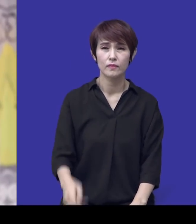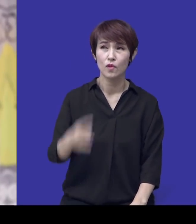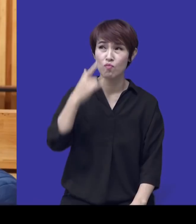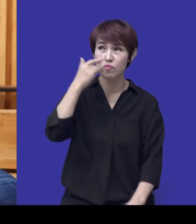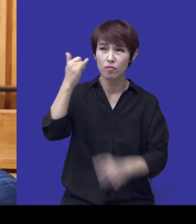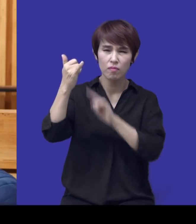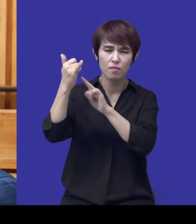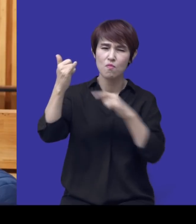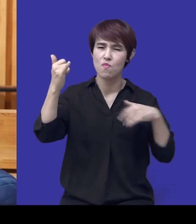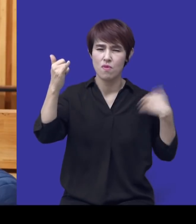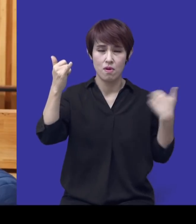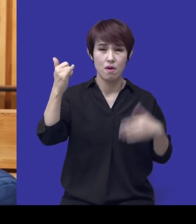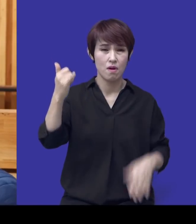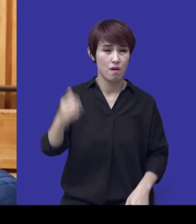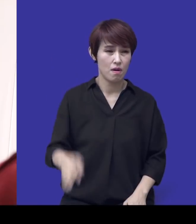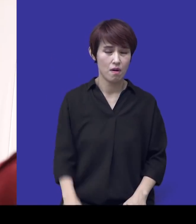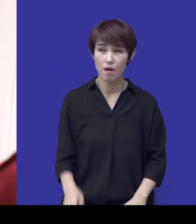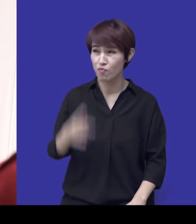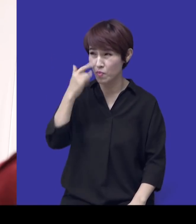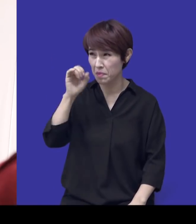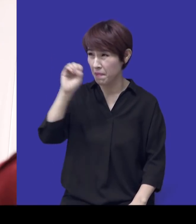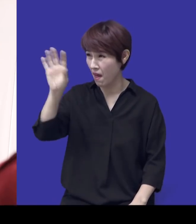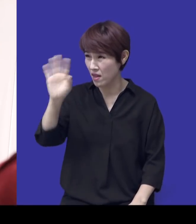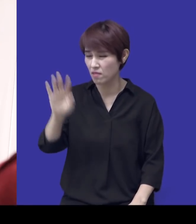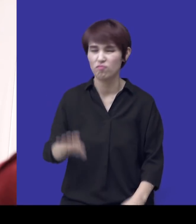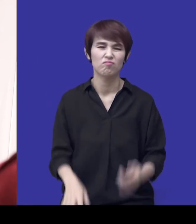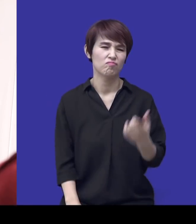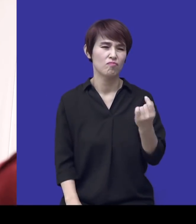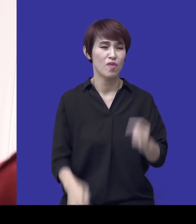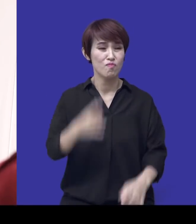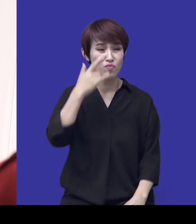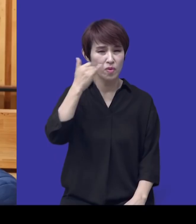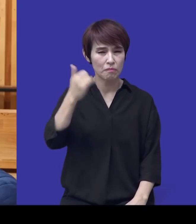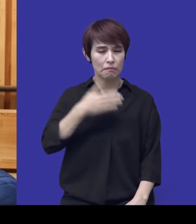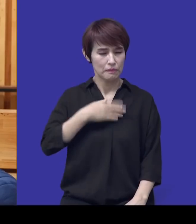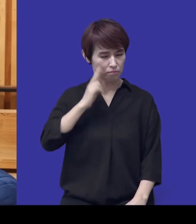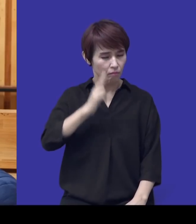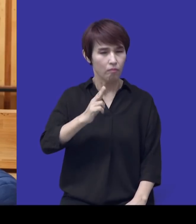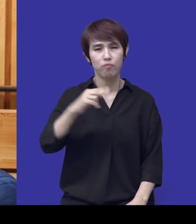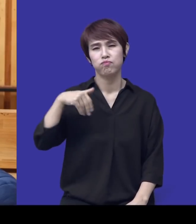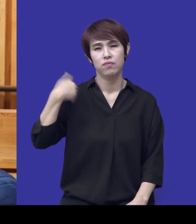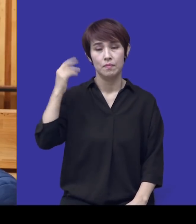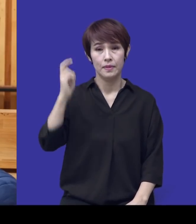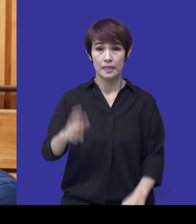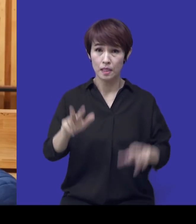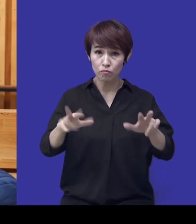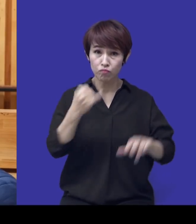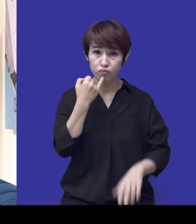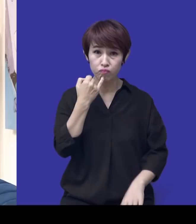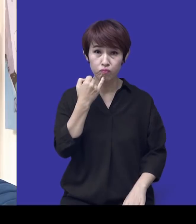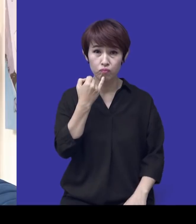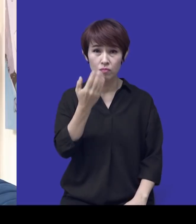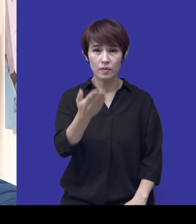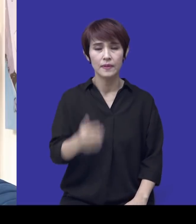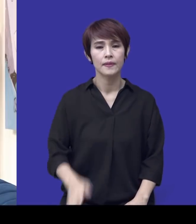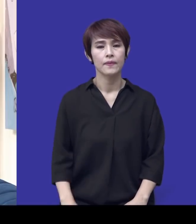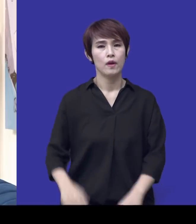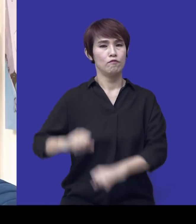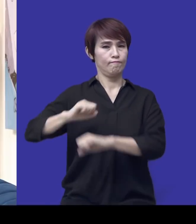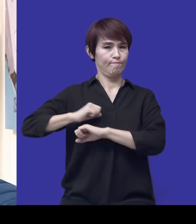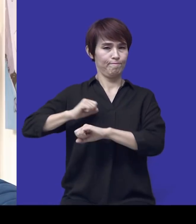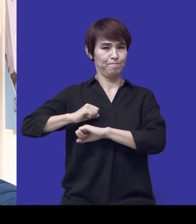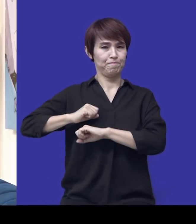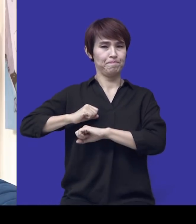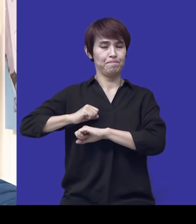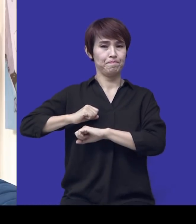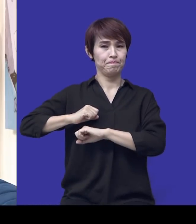거예요. 부모님한테 얘기는 안 했고. 네, 부모님은 이렇게까지는 모르실 거예요. 어떻게 이제 지금은 괜찮으신 건가요? 제가 군대 갔다